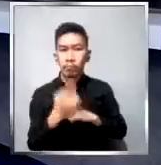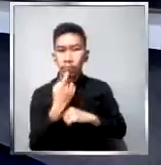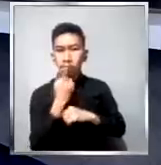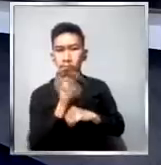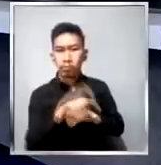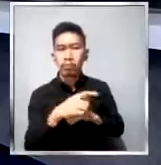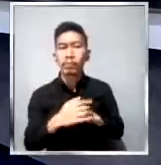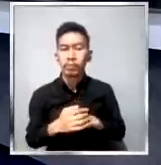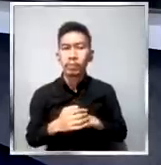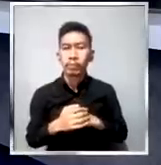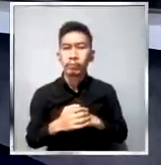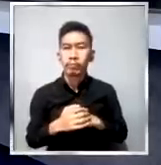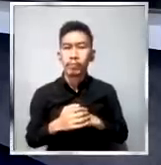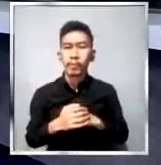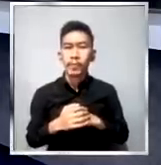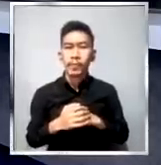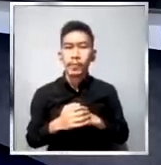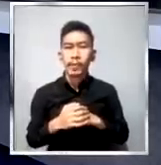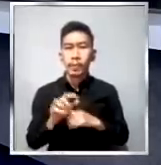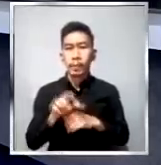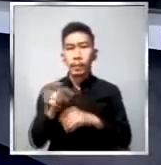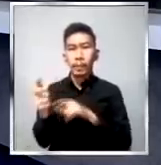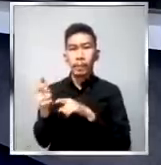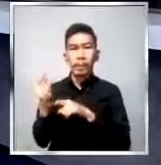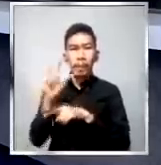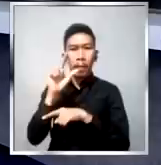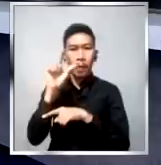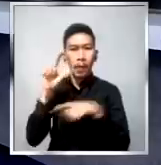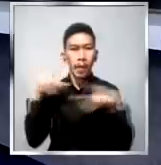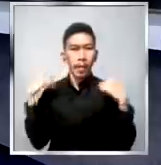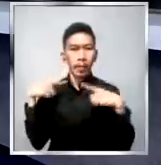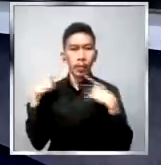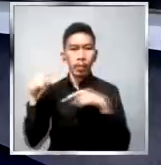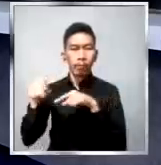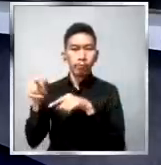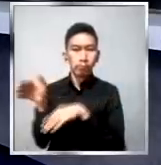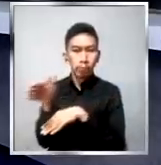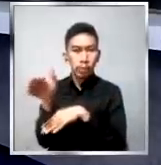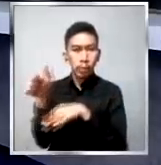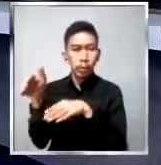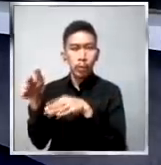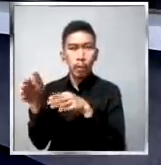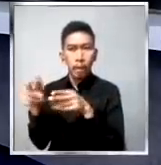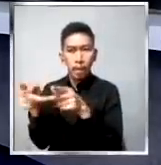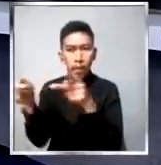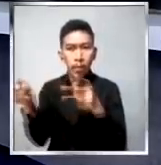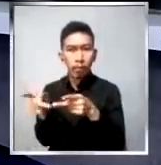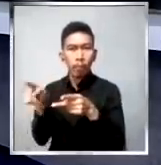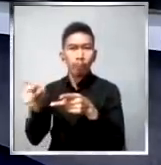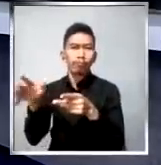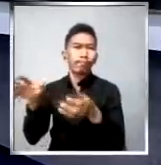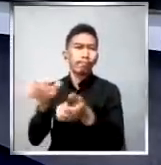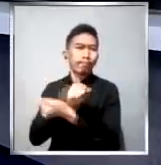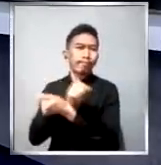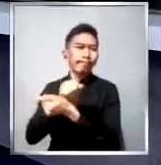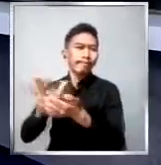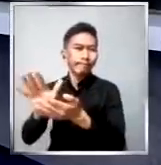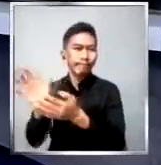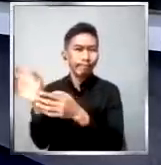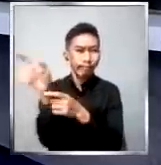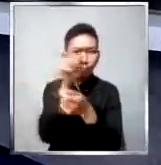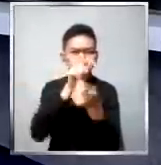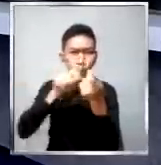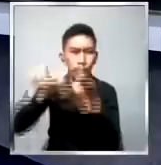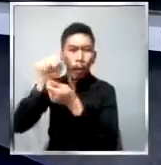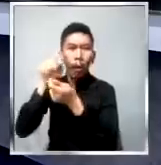Sa Laguna, mga palaisdangan o fish pond ang kabilang sa mga sinira ng bagyo. Payang nangyari, maraming bangus ang